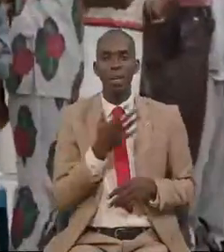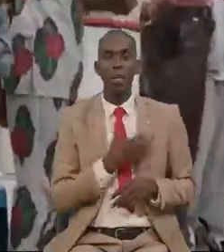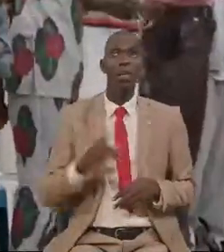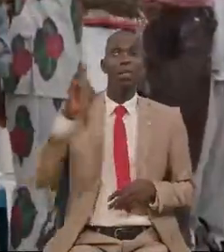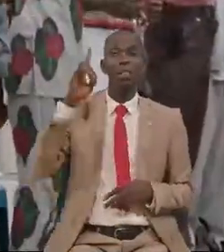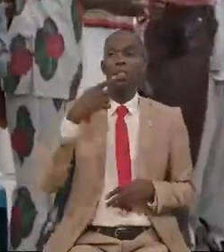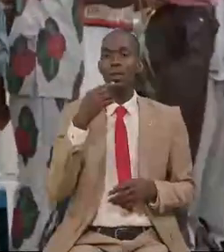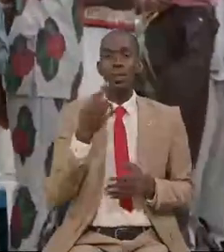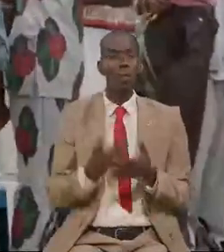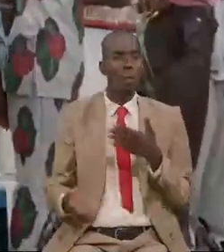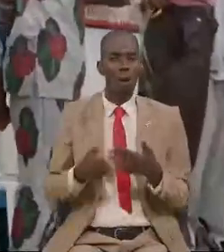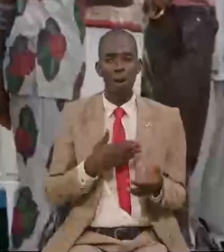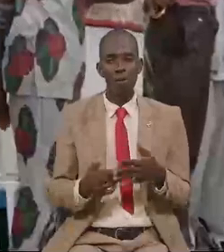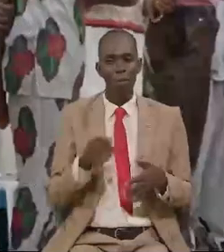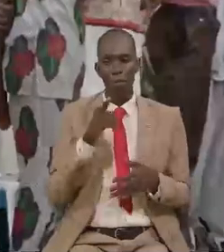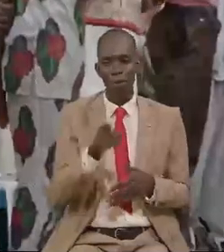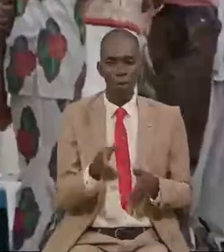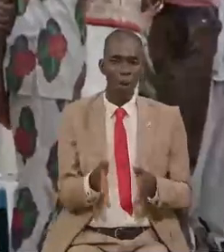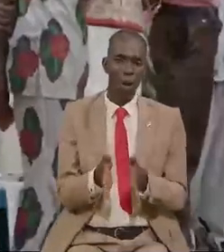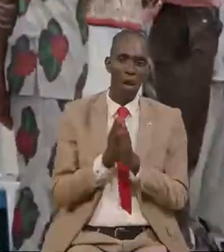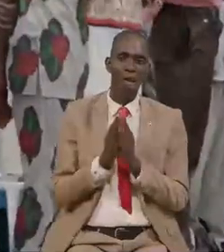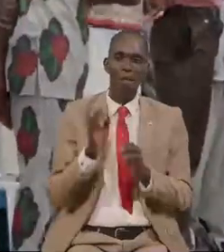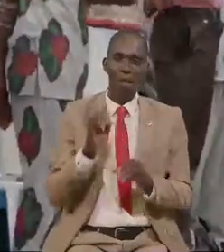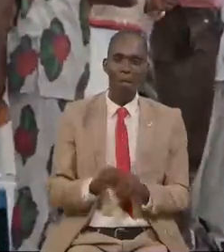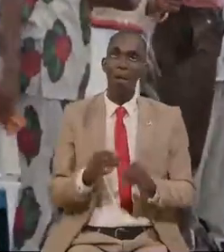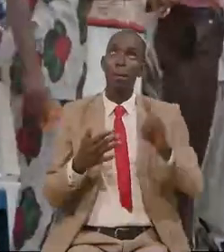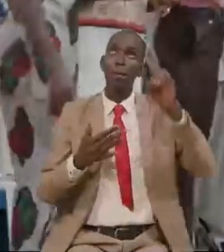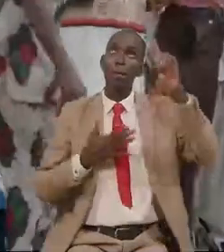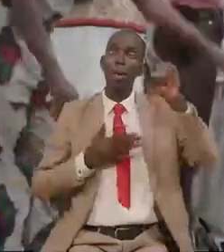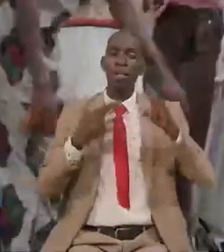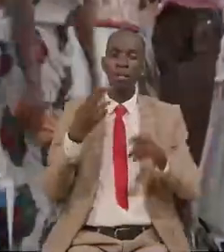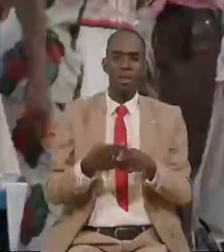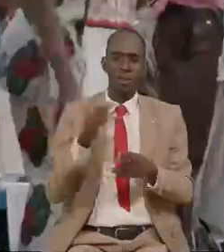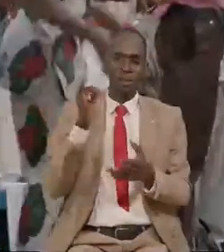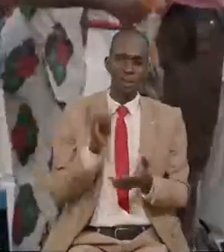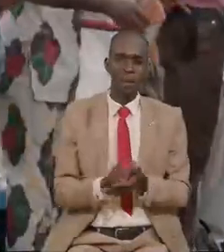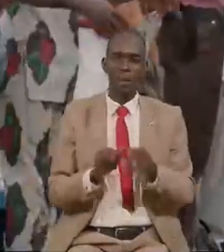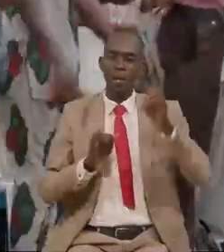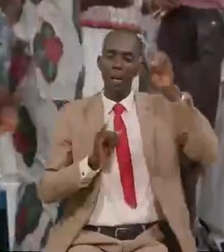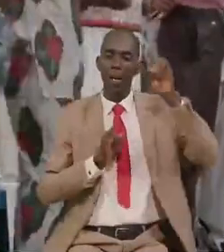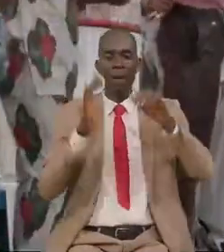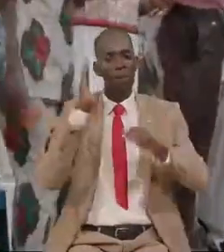Il dit, tout ce que vous demanderez, en mon nom, je le ferai.